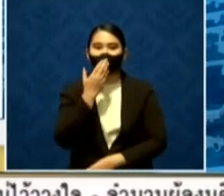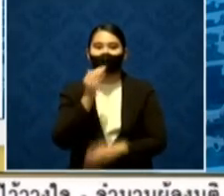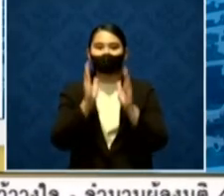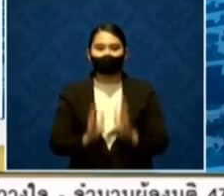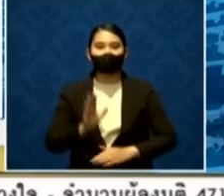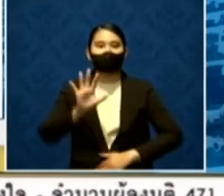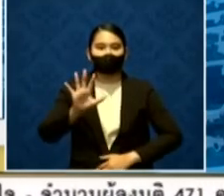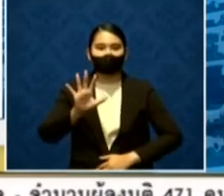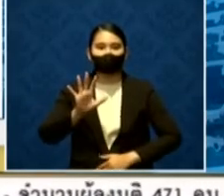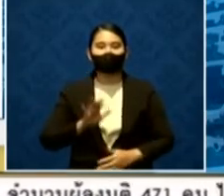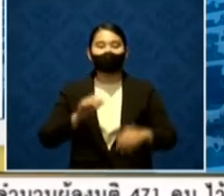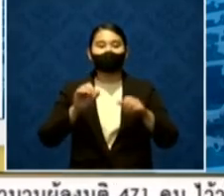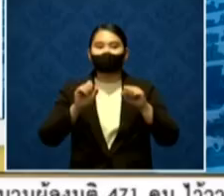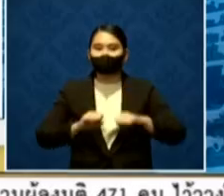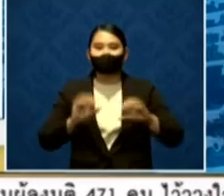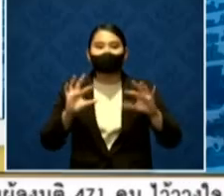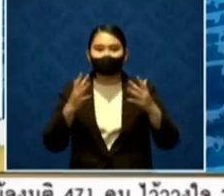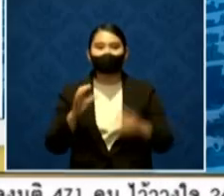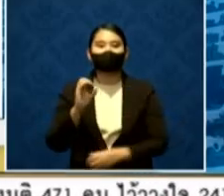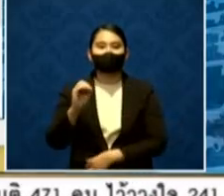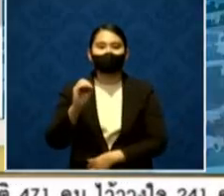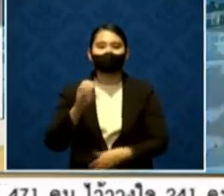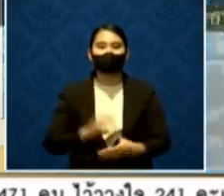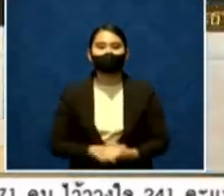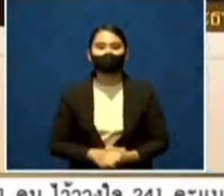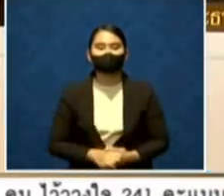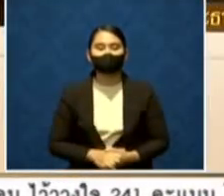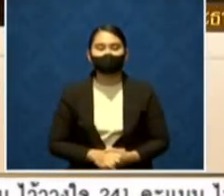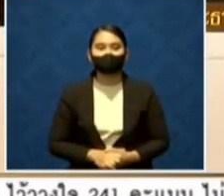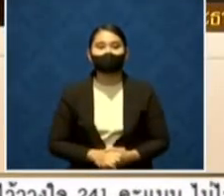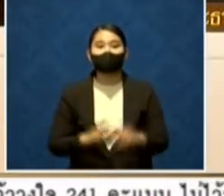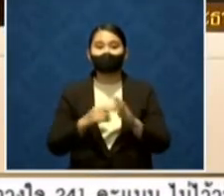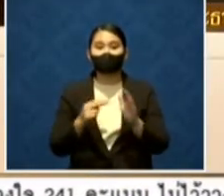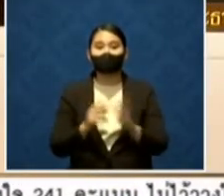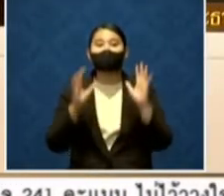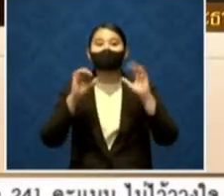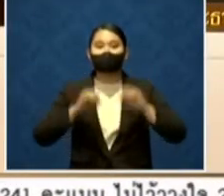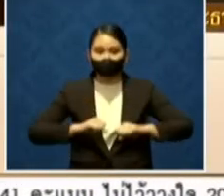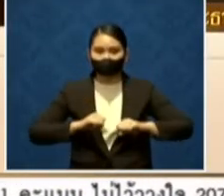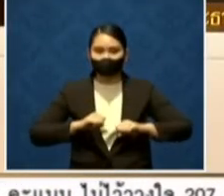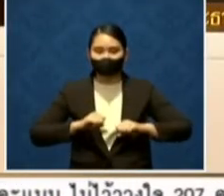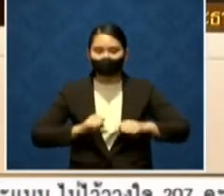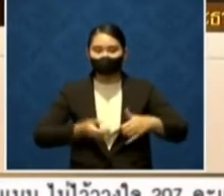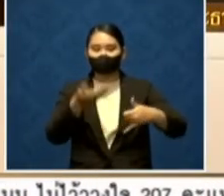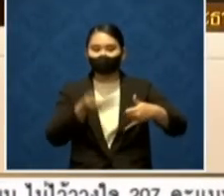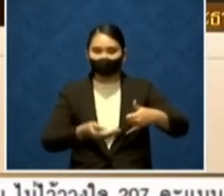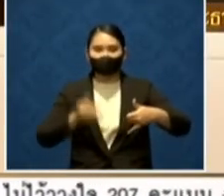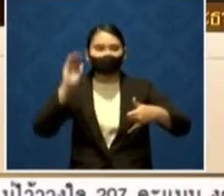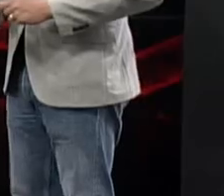ก3คน ว่าไปเป็นขบวนกองทัพงูเห่า12ตัว ไม่เลือกฉก ไม่สั่